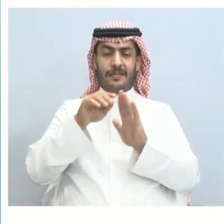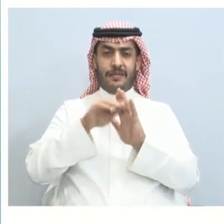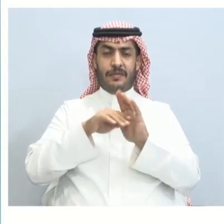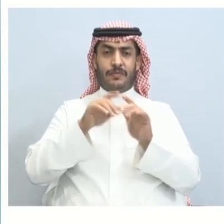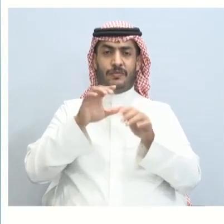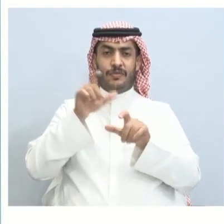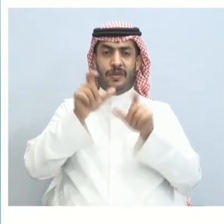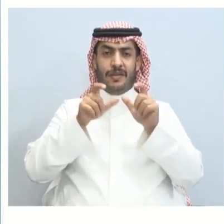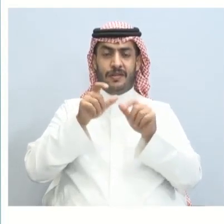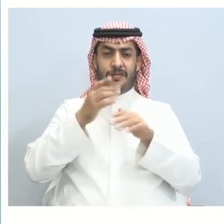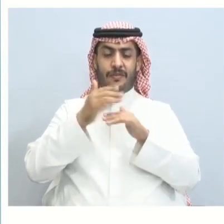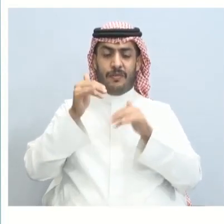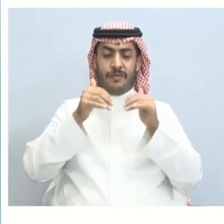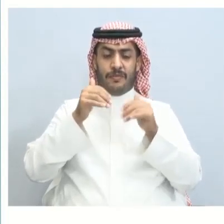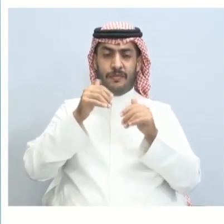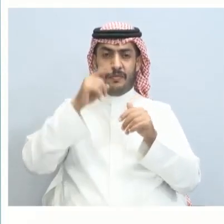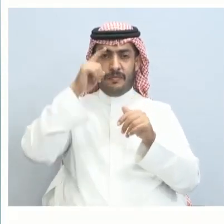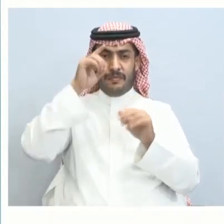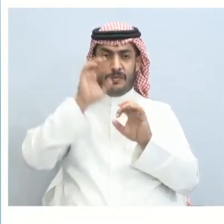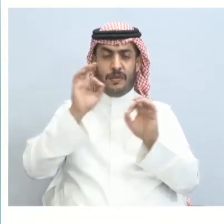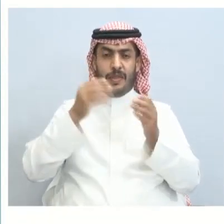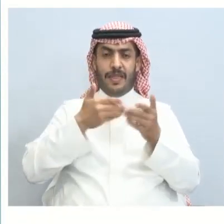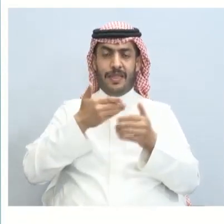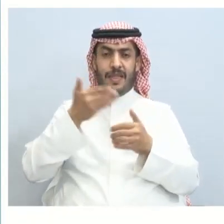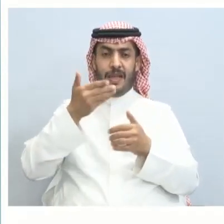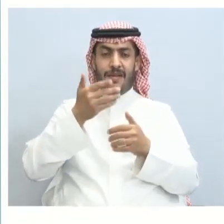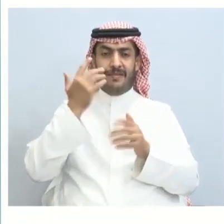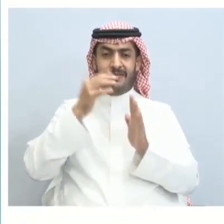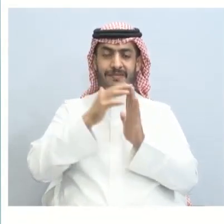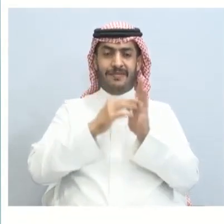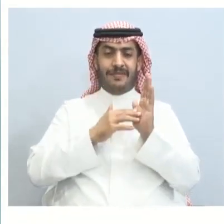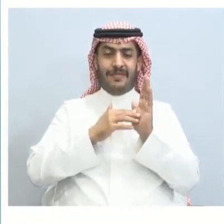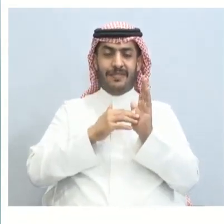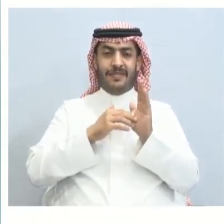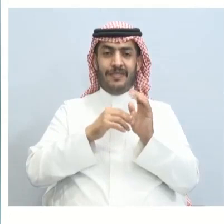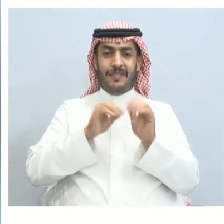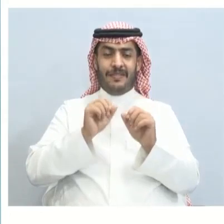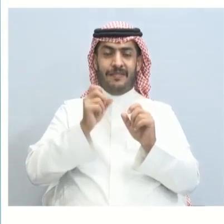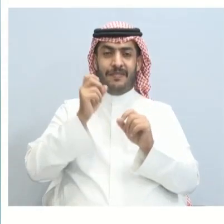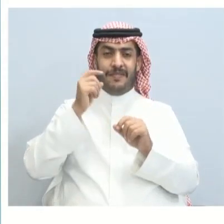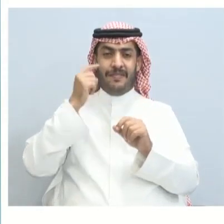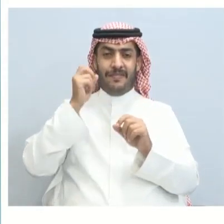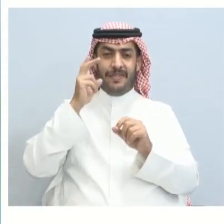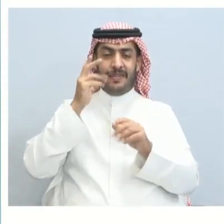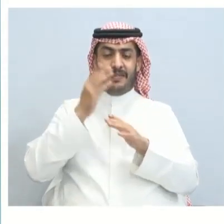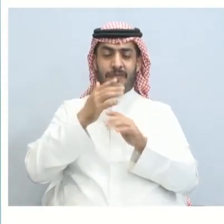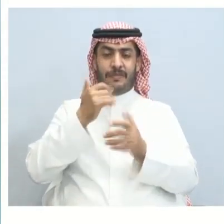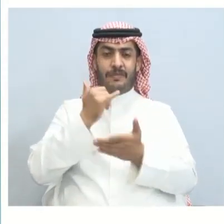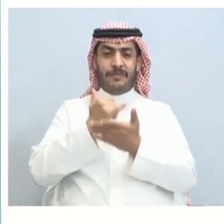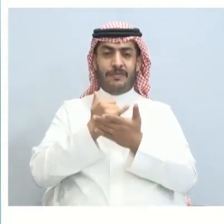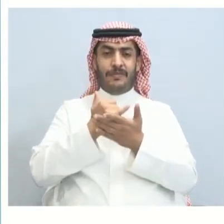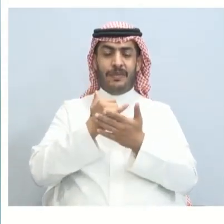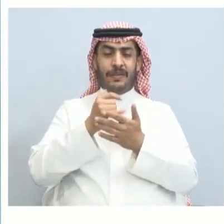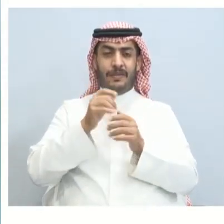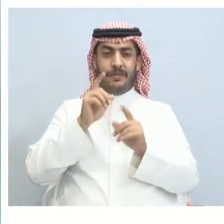لمشاركين في الاجتماع لحضوره اذا تجهز الدعوه التي تناولناها في الدرس السابق واخذنا فكره عنها اذا هو من يقوم